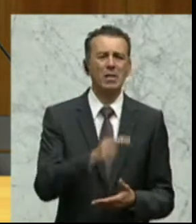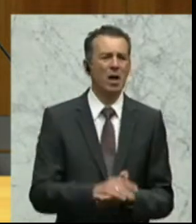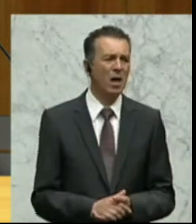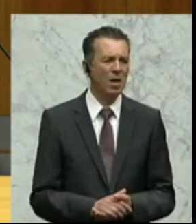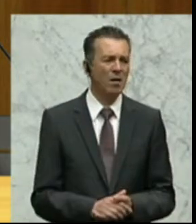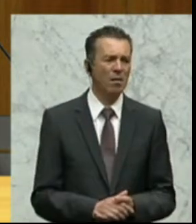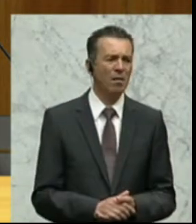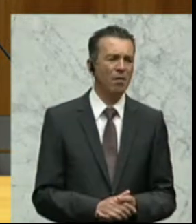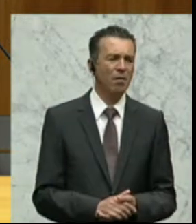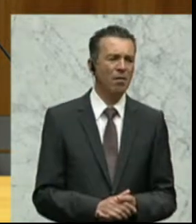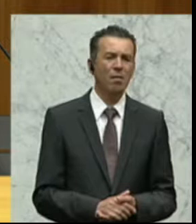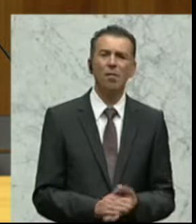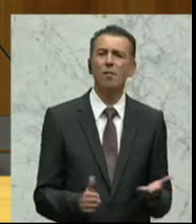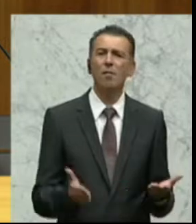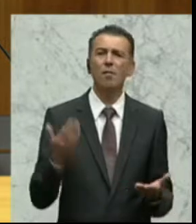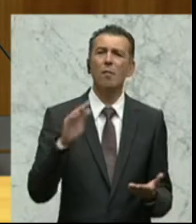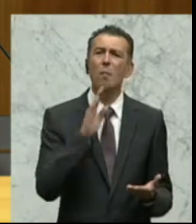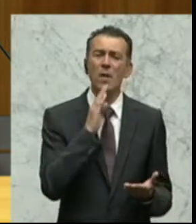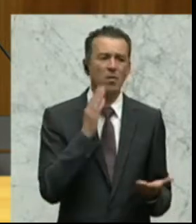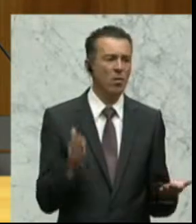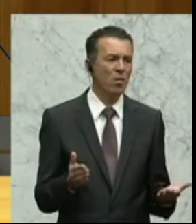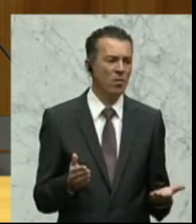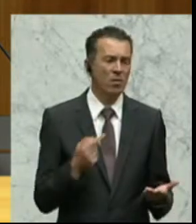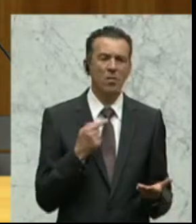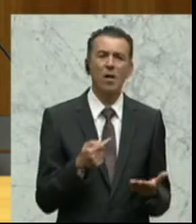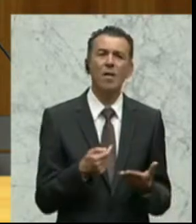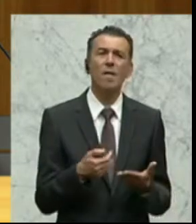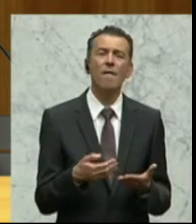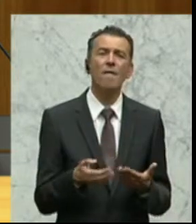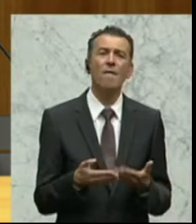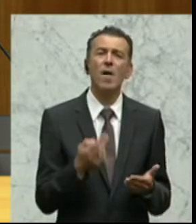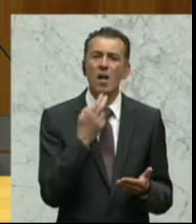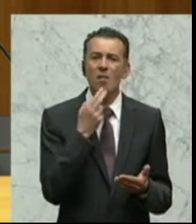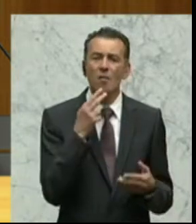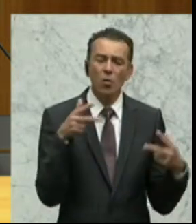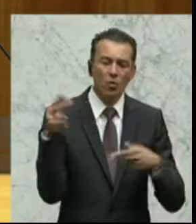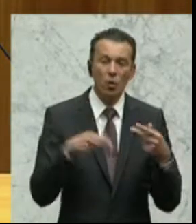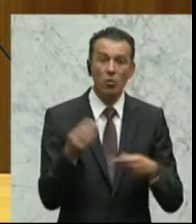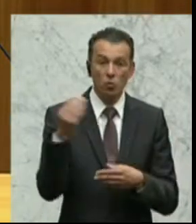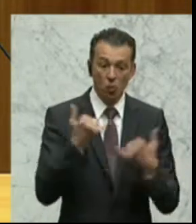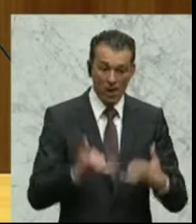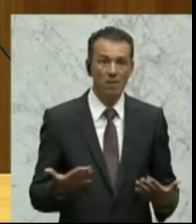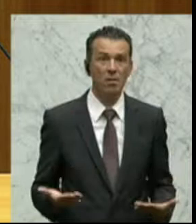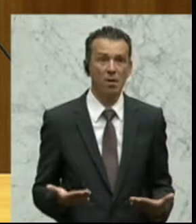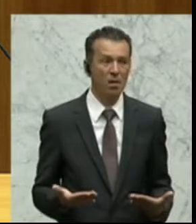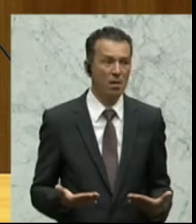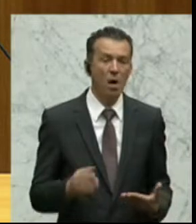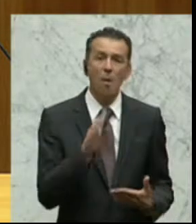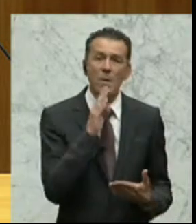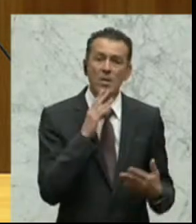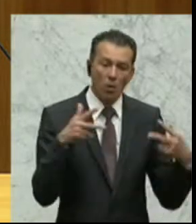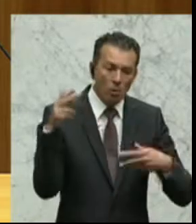gegangen. Ja, dann soll er wer sagen, was wollt ihr kürzen? Die Schule gleich, jetzt in einer Sekunde, die Pensionen kürzen,